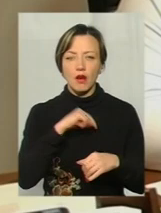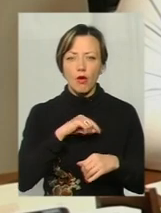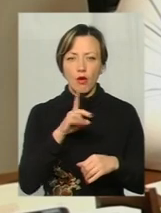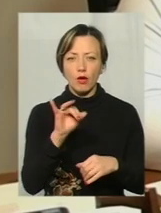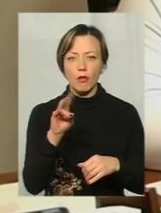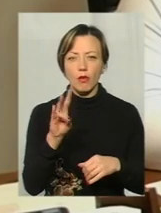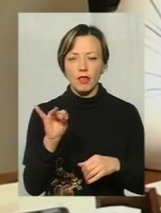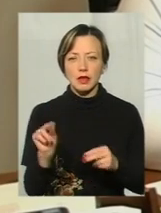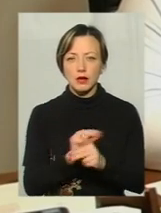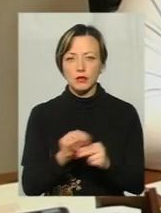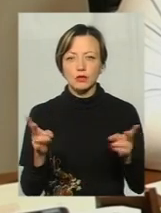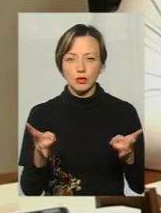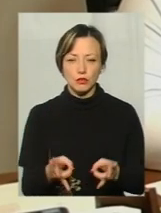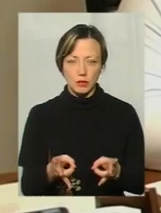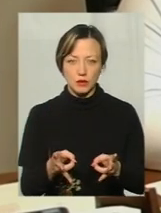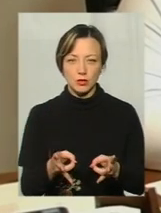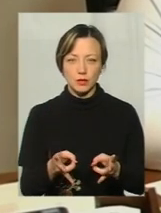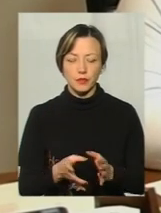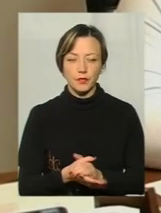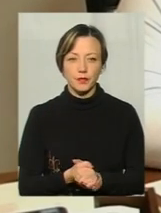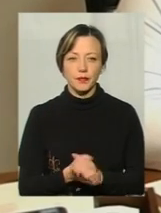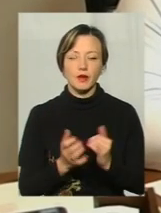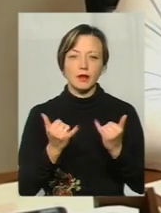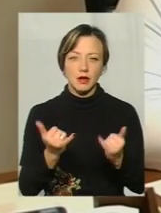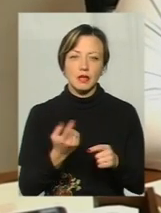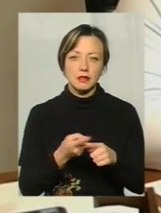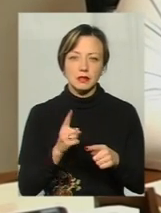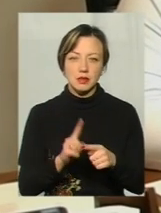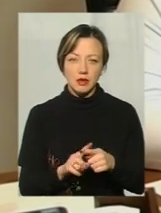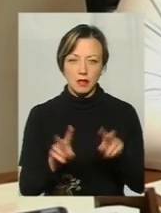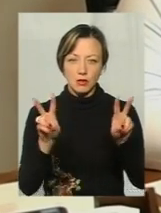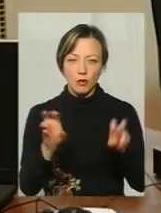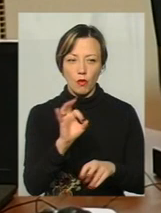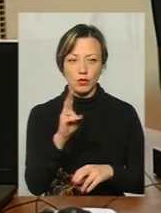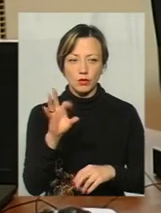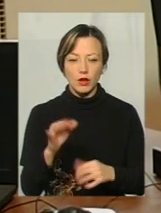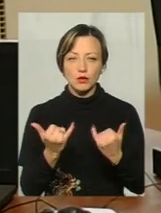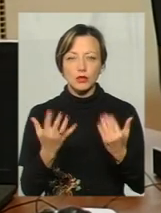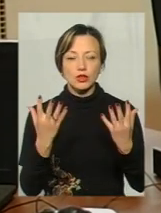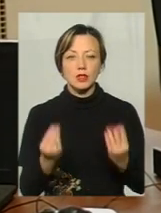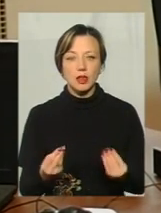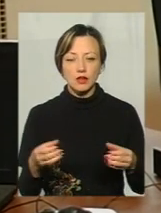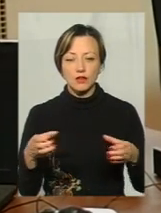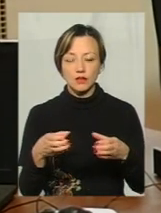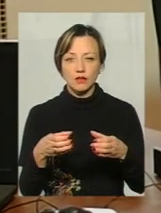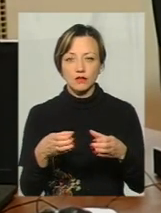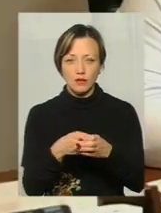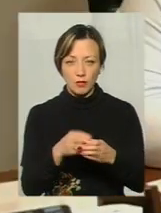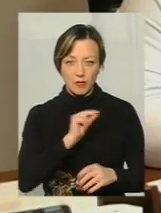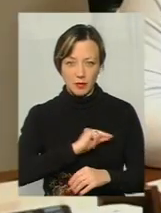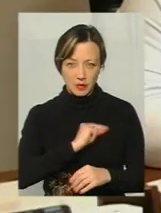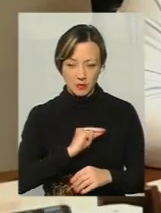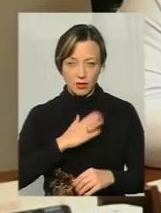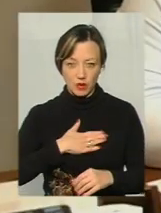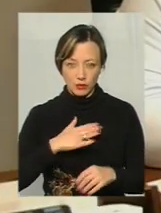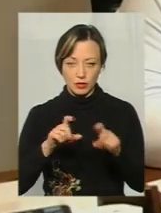хіміо-імуногормонотерапії, то, що необхідно для даної нозології онкологічної. На сьогоднішній день в штатному розписі онкологічного